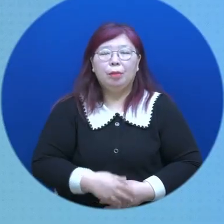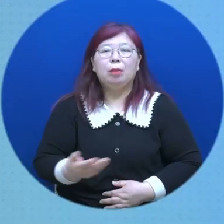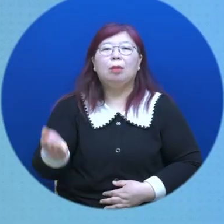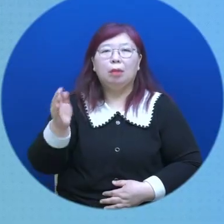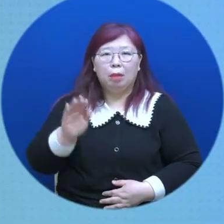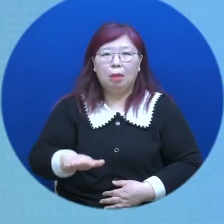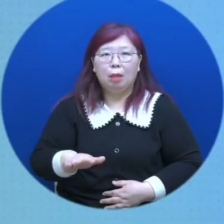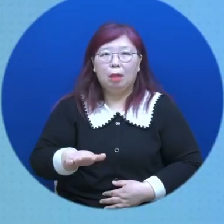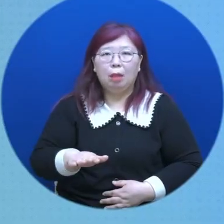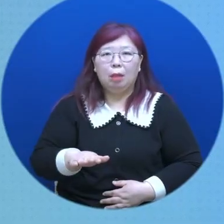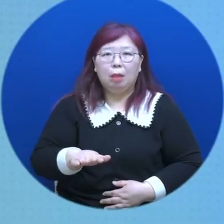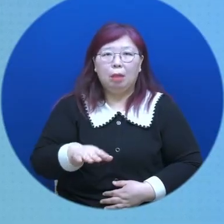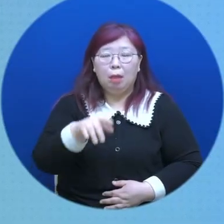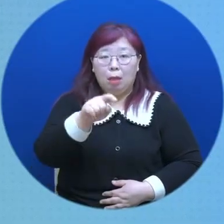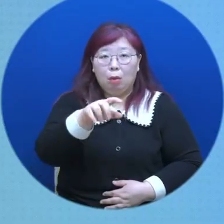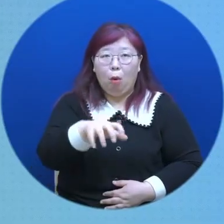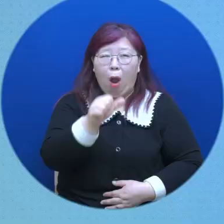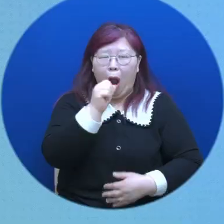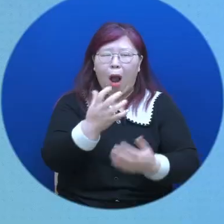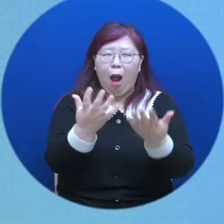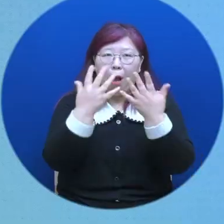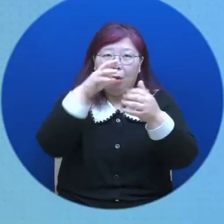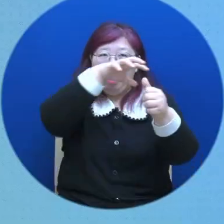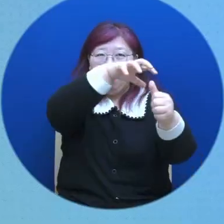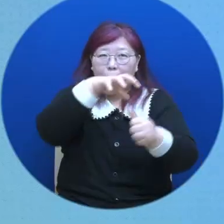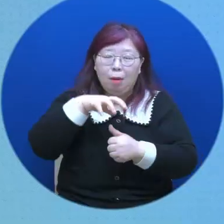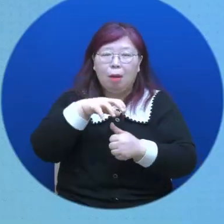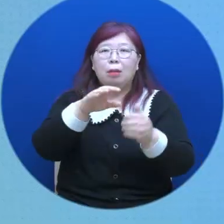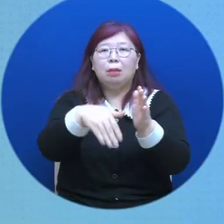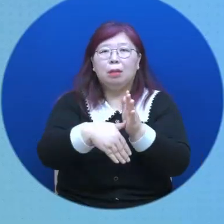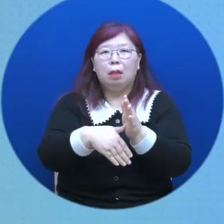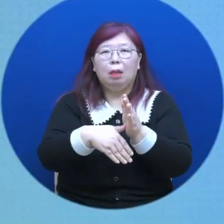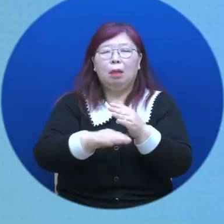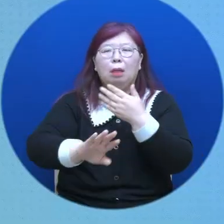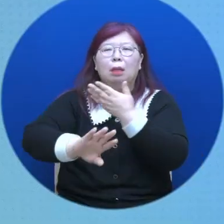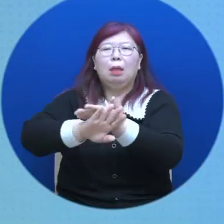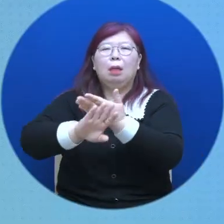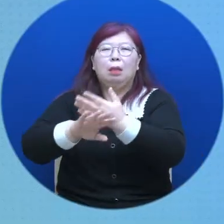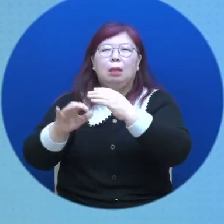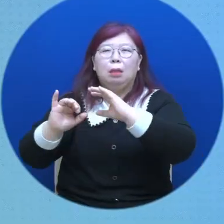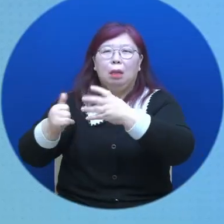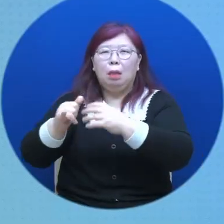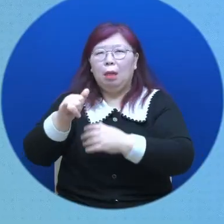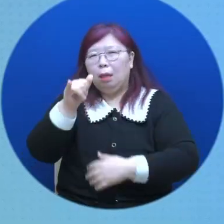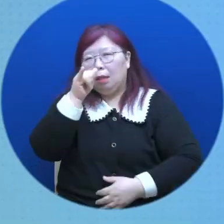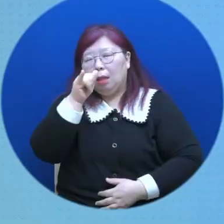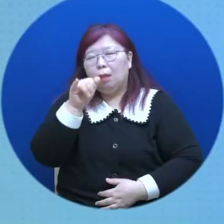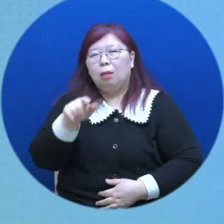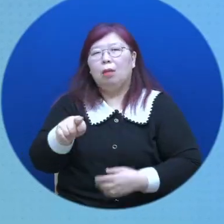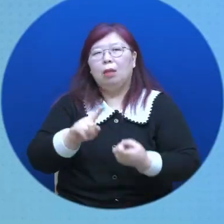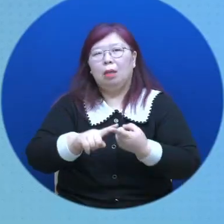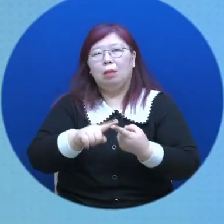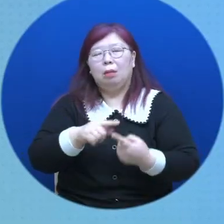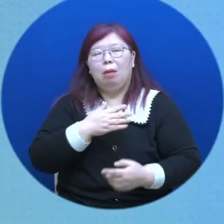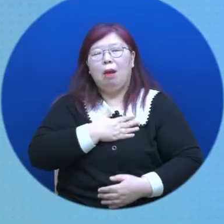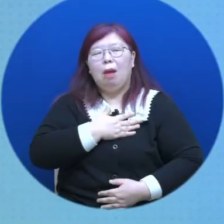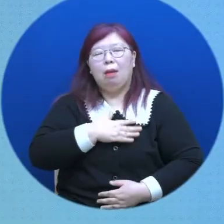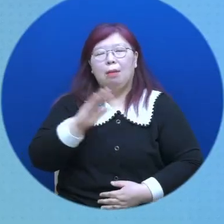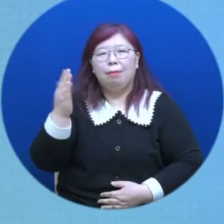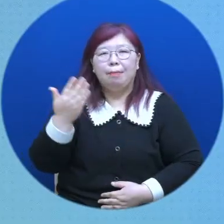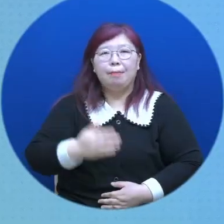그런데 이곳에 끌려왔을 때에 다른 세상이 있구나 하는 걸 비로소 알게